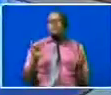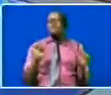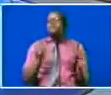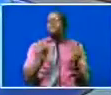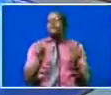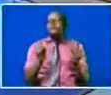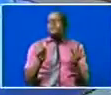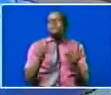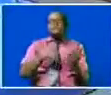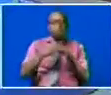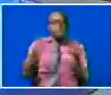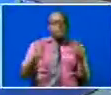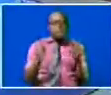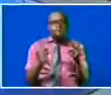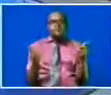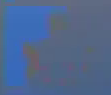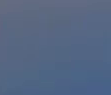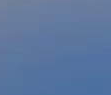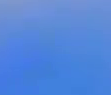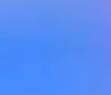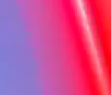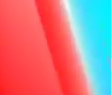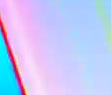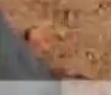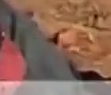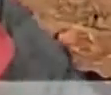hivyo tuanze na vidokezo.